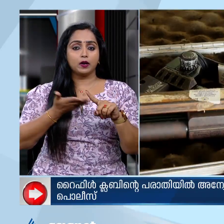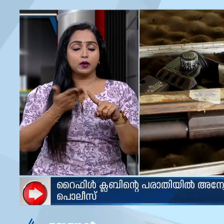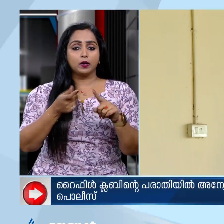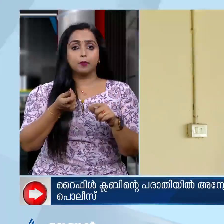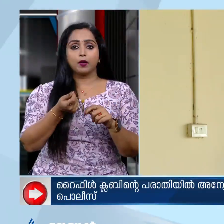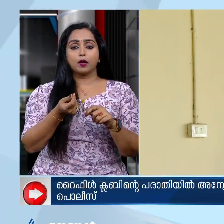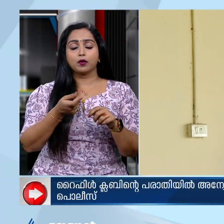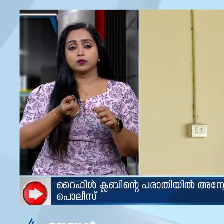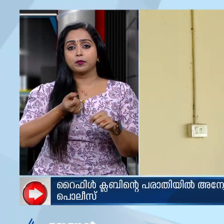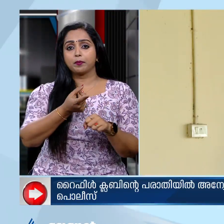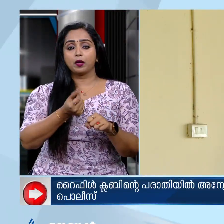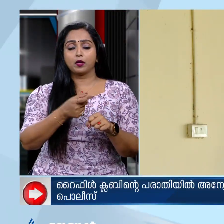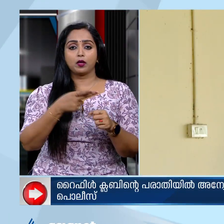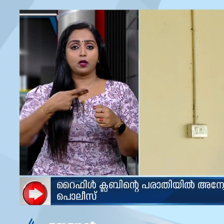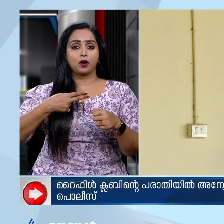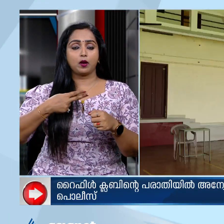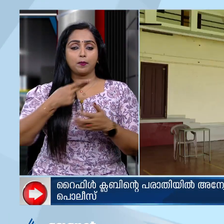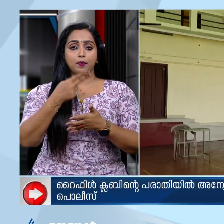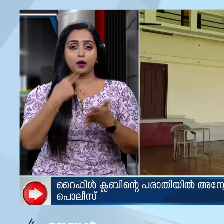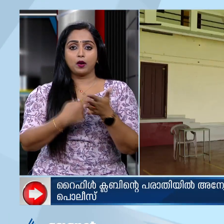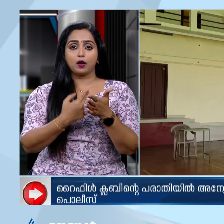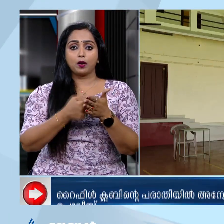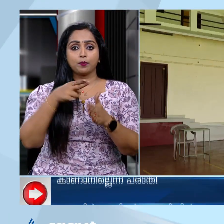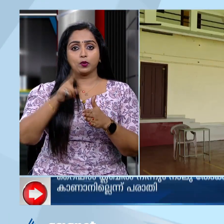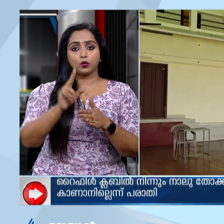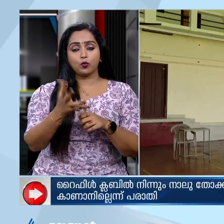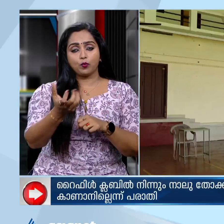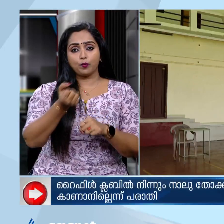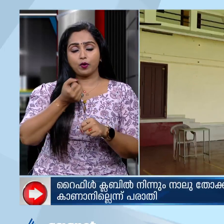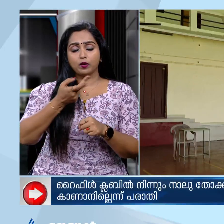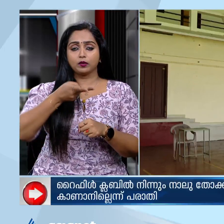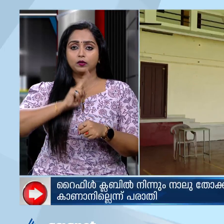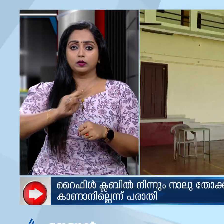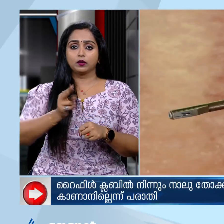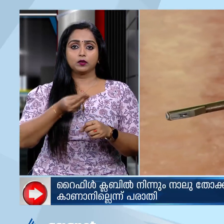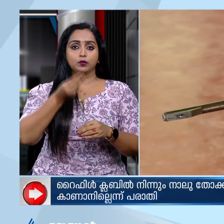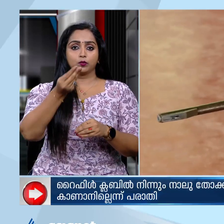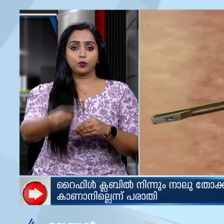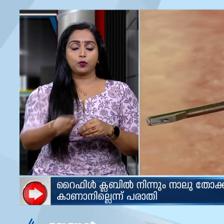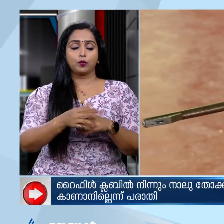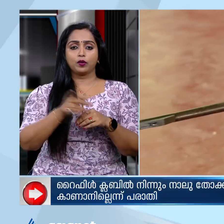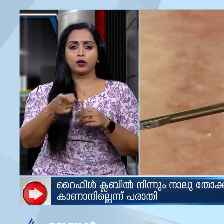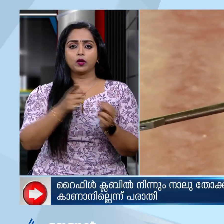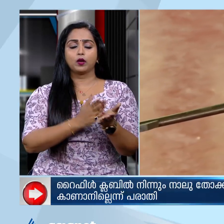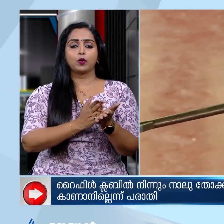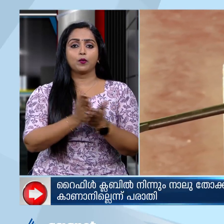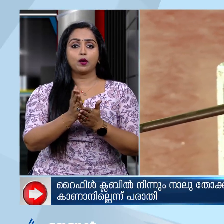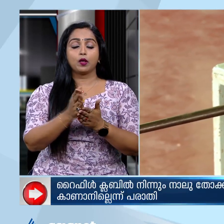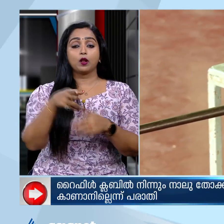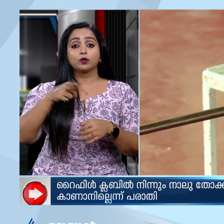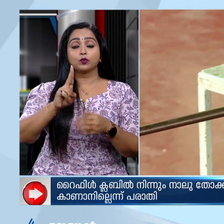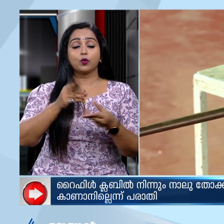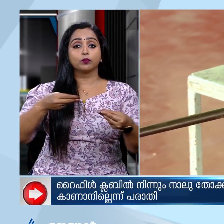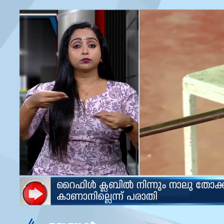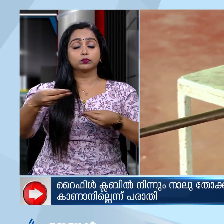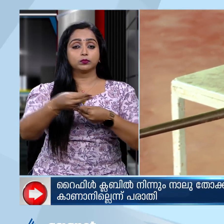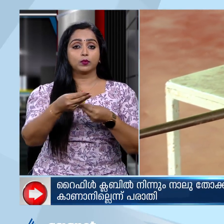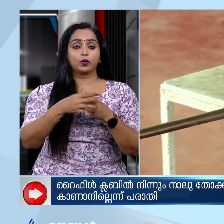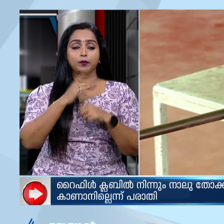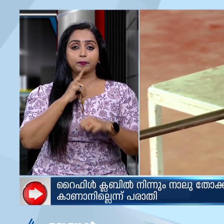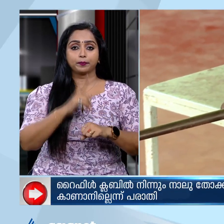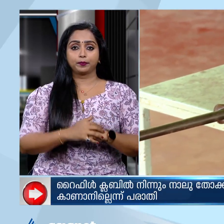വാങ്ങാറുണ്ട്. 7 വർഷം കഴിഞ്ഞാൽ ഇവ വാങ്ങിയവർ തന്നെ ആവശ്യപ്പെട്ടാൽ നൽകാൻ വ്യവസ്ഥയുണ്ട്. ഇത് പ്രകാരമാണ് തോക്കുകൾ കൈമാറിയതെന്നും അദ്ദേഹം